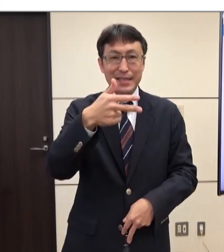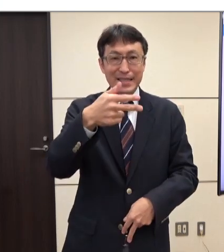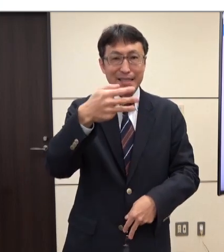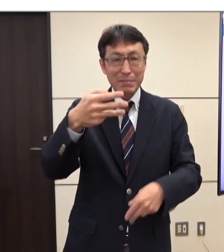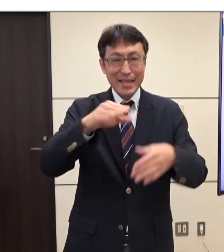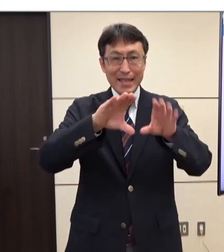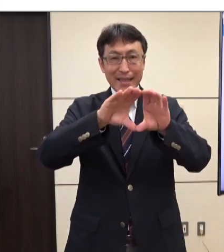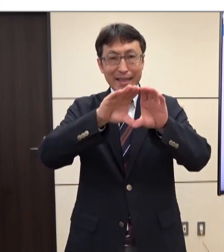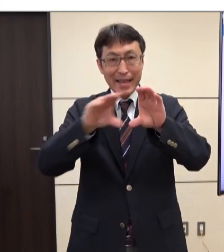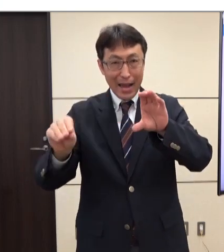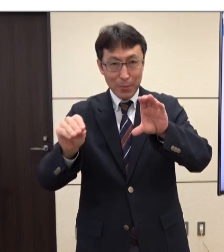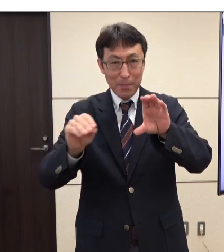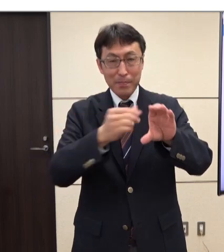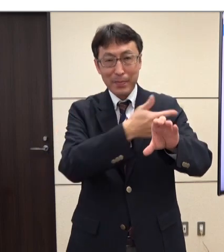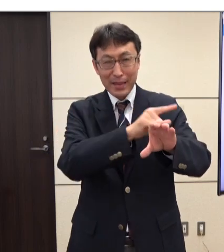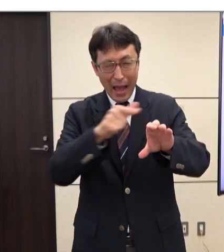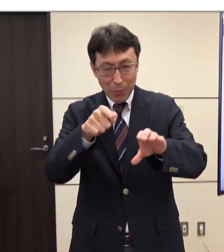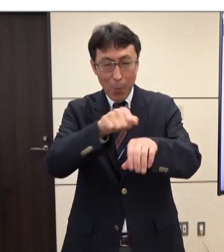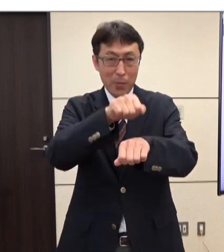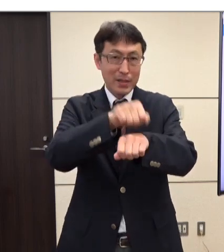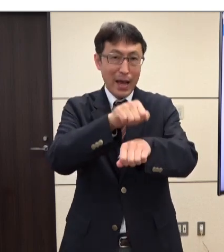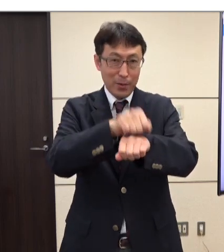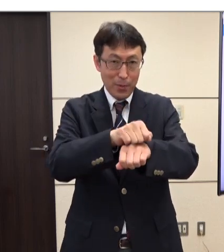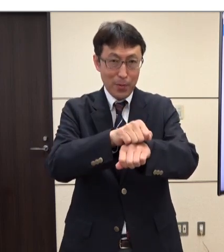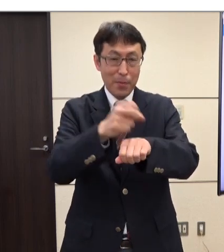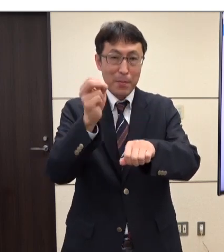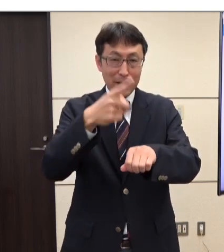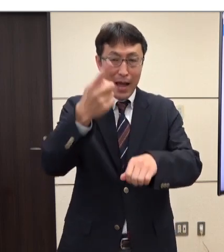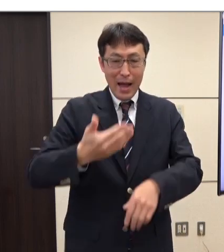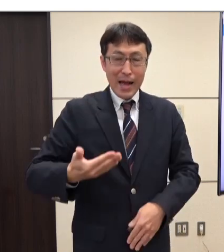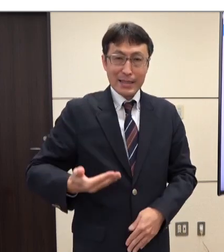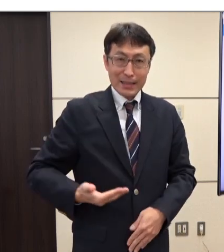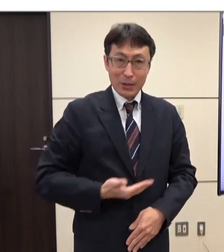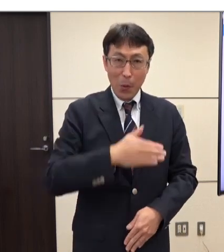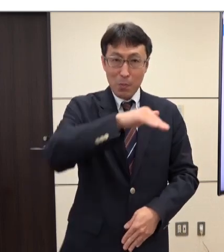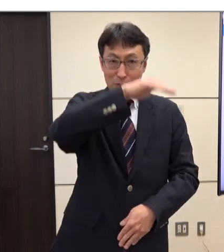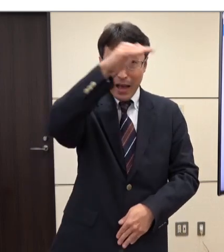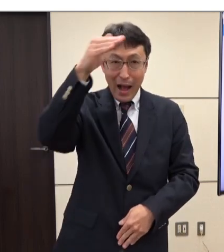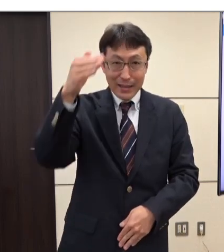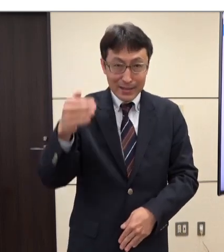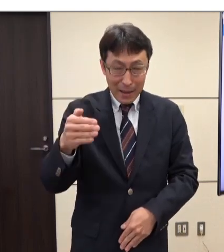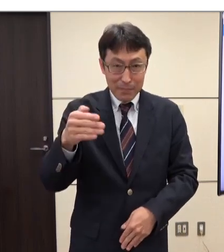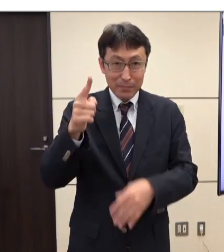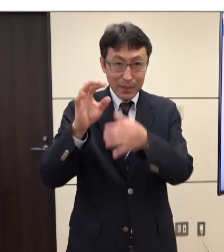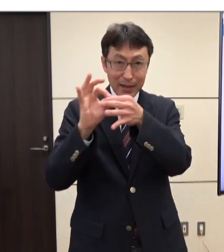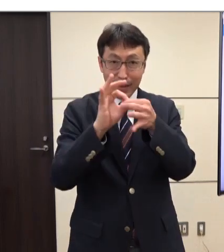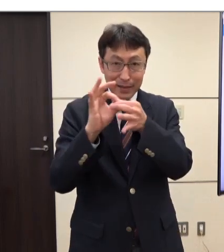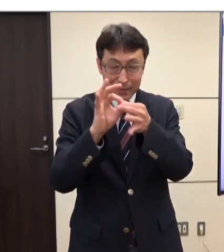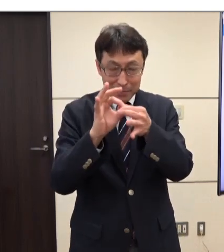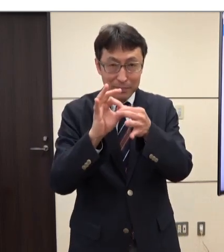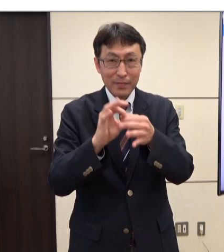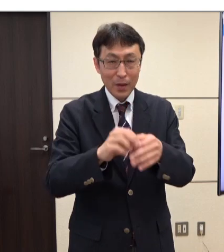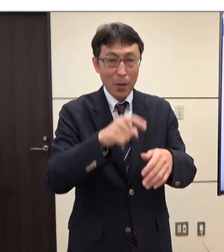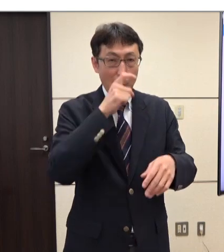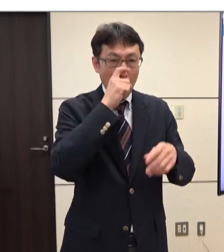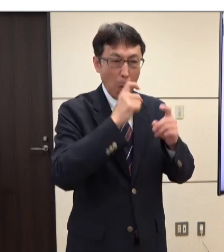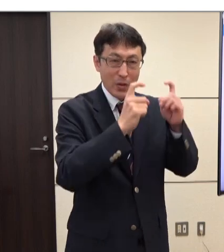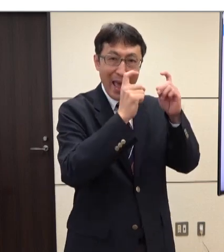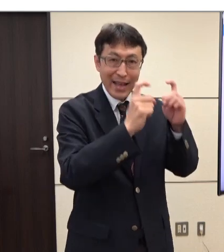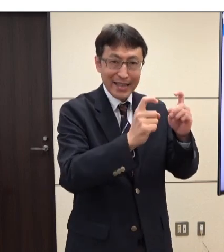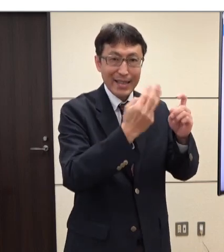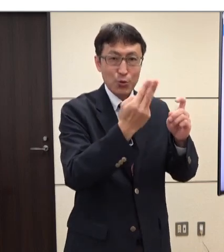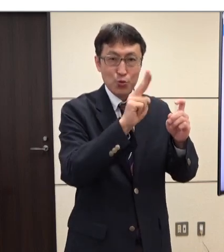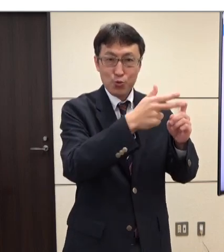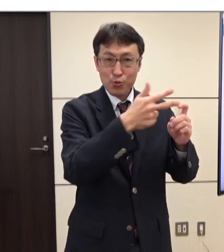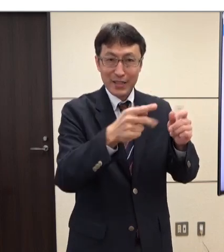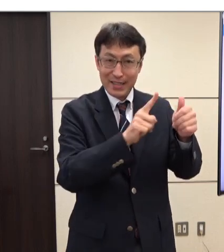土食のほかに、忍三山暁参り、小月湯寺に、ちなんだ献立な